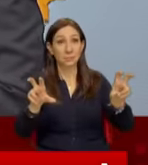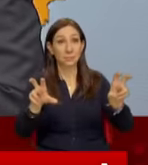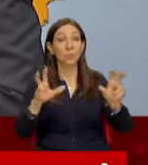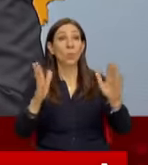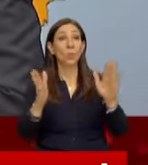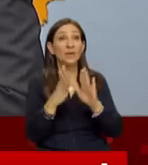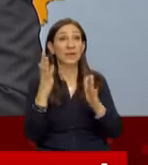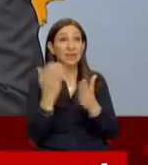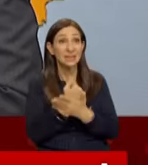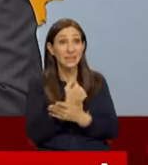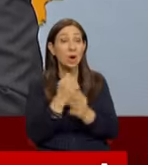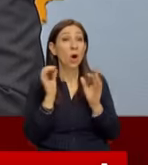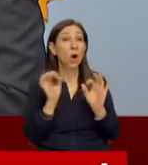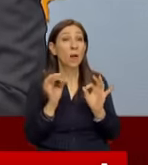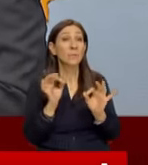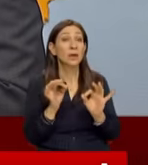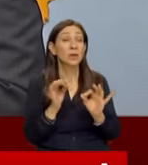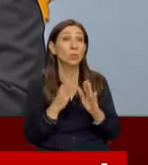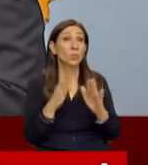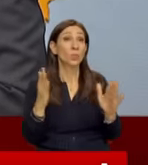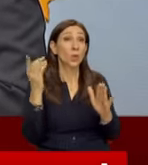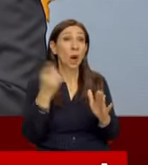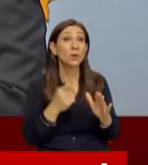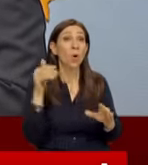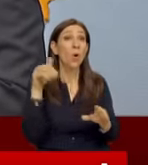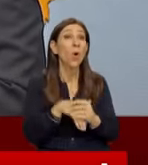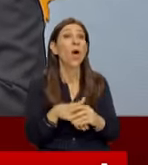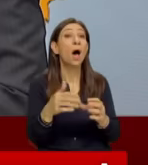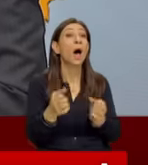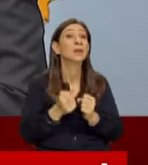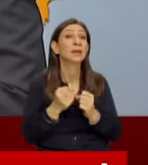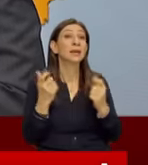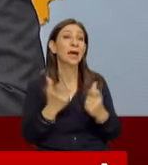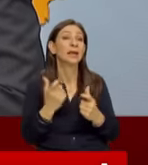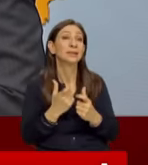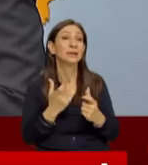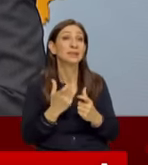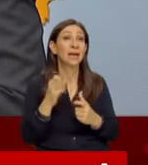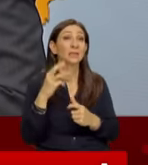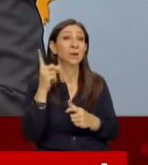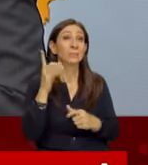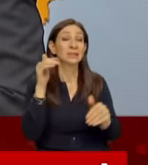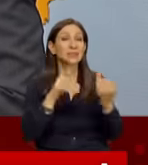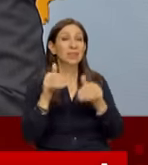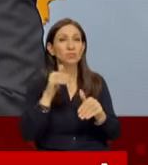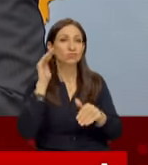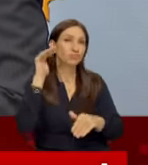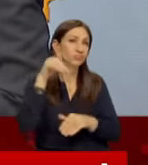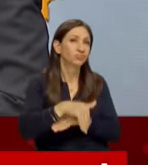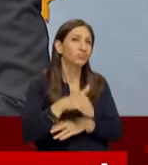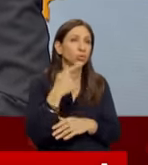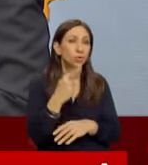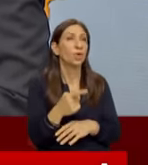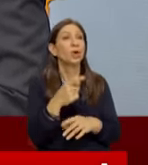özellikle muhalefetin kazandığı ve önemli büyük oranda oylarla, büyük farklarla kazandığı yerlerden biri. Erdoğan bir seçim felaketi yaşadı diyor